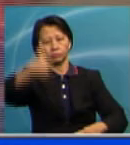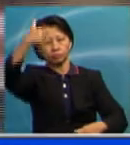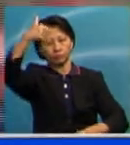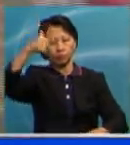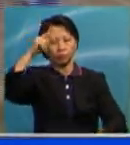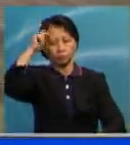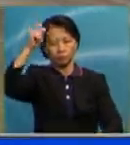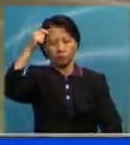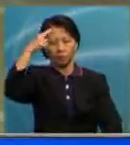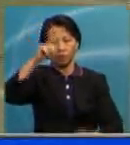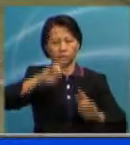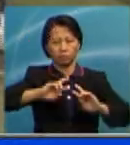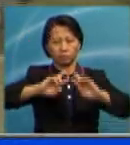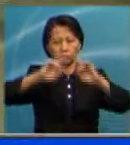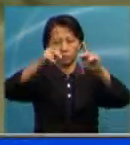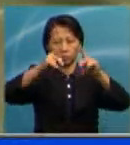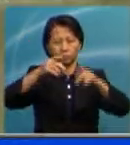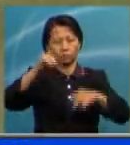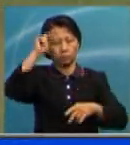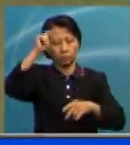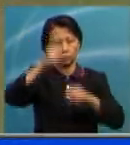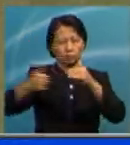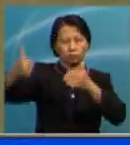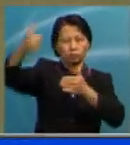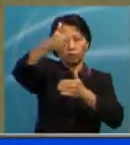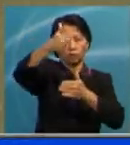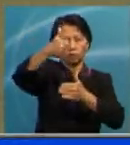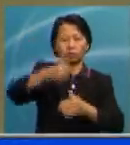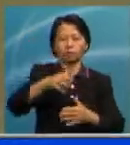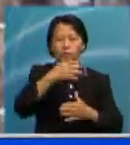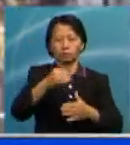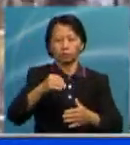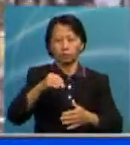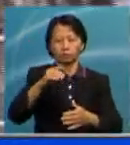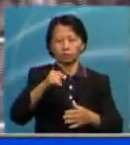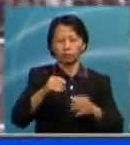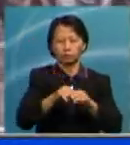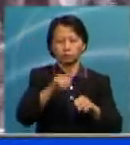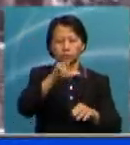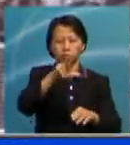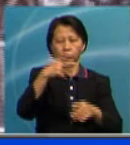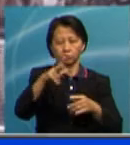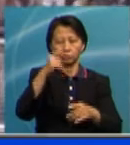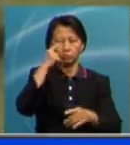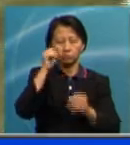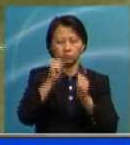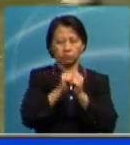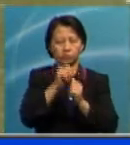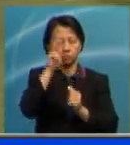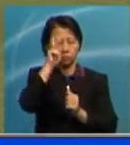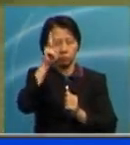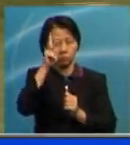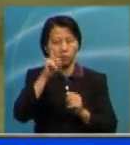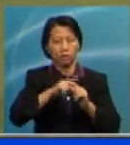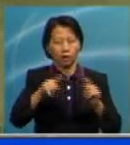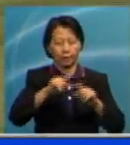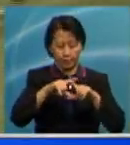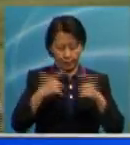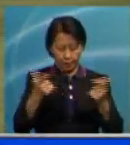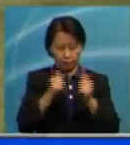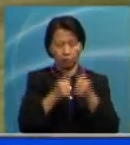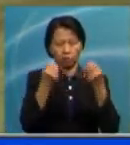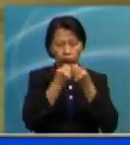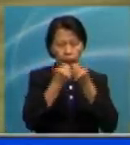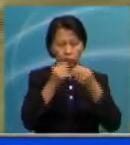rumah untuk melonjakkan skuad penyu ke tangga teratas Liga dan berkongsi 13 mata dengan Kelantan namun dibezakan oleh